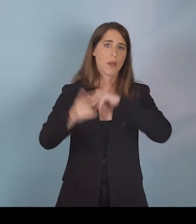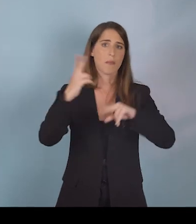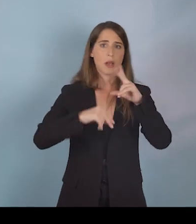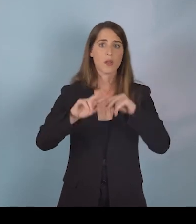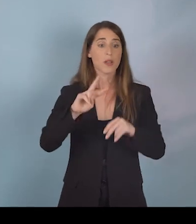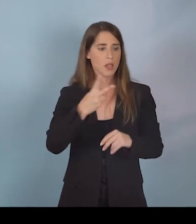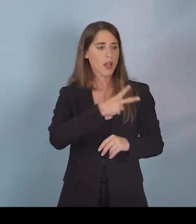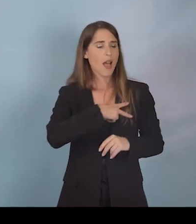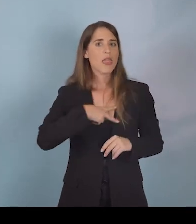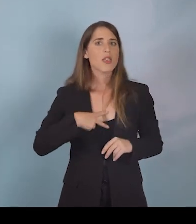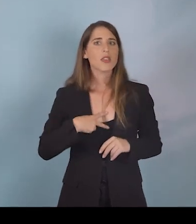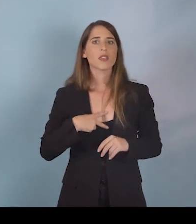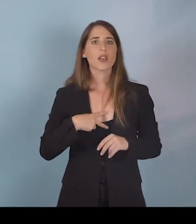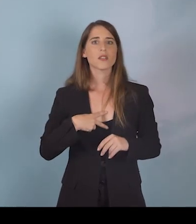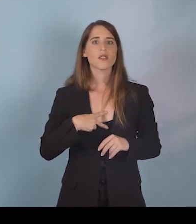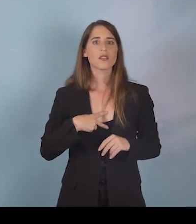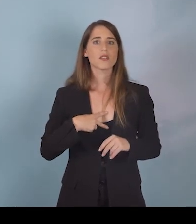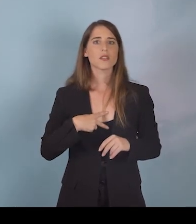που θέλουν να πάμε στο σχολείο του να μιλήσουμε.